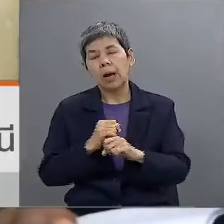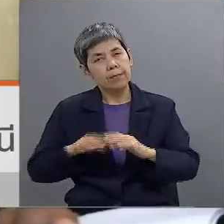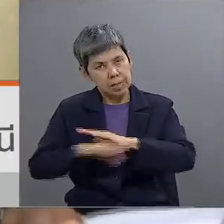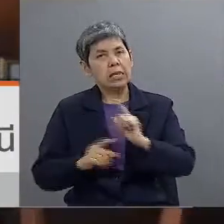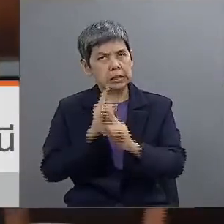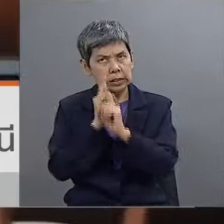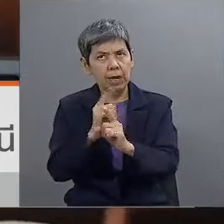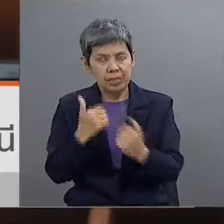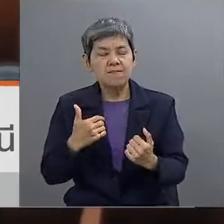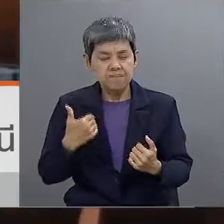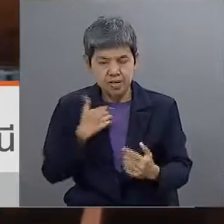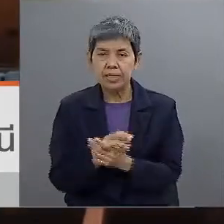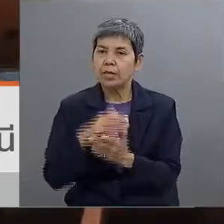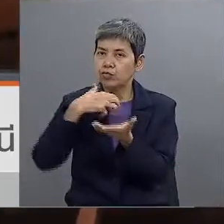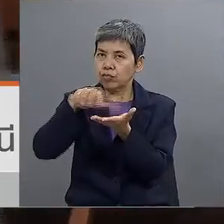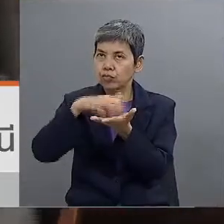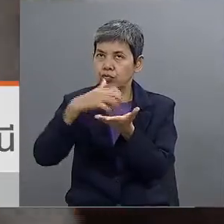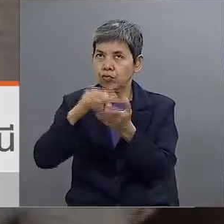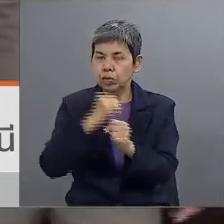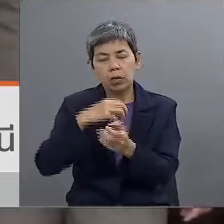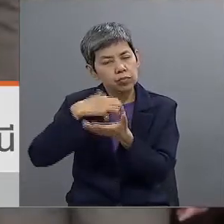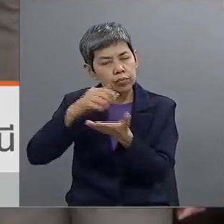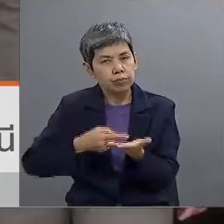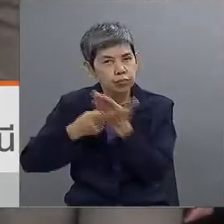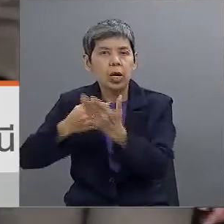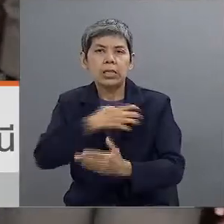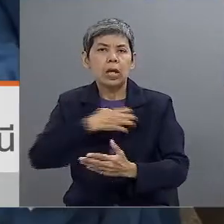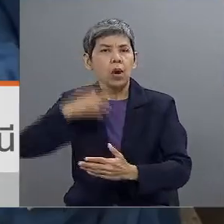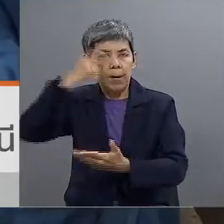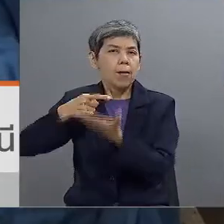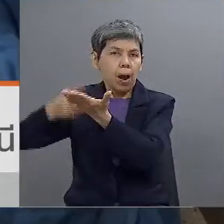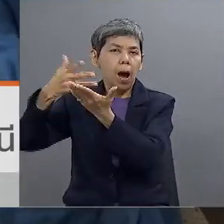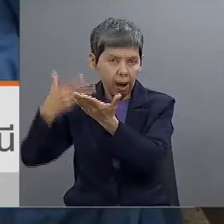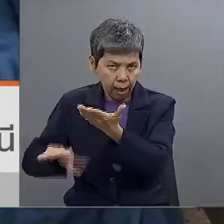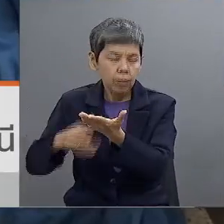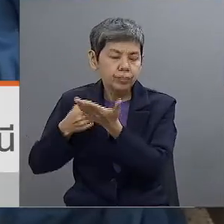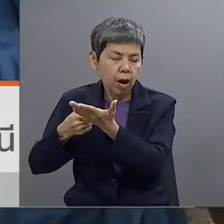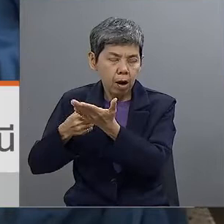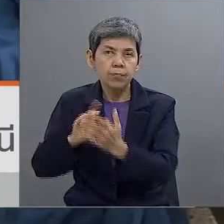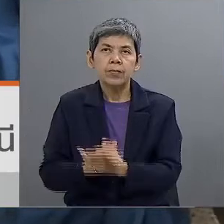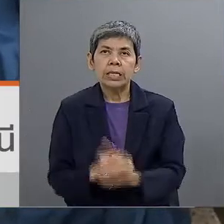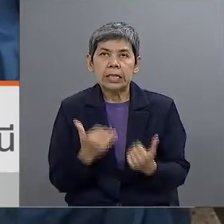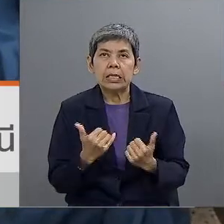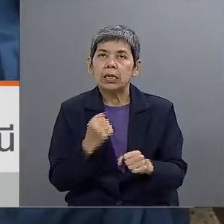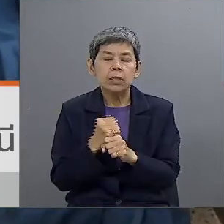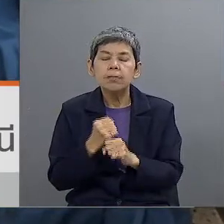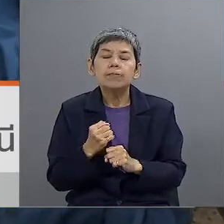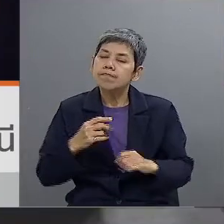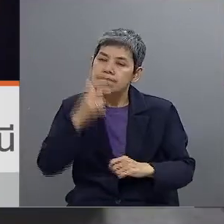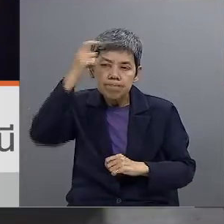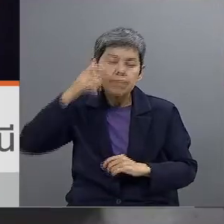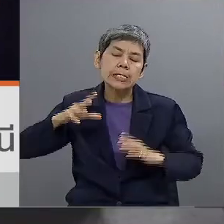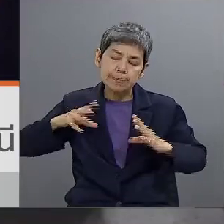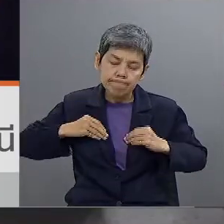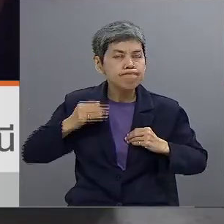กันได้รายงานเหตุการณ์ที่เกิดขึ้นไปยังสถานทูตเมียนมาประจำประเทศไทยแล้วนะคะซึ่งไม่ได้มีข้อติดขัดหรือว่าข้อโต้แย้งกลับมาค่ะ